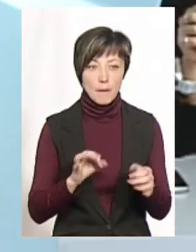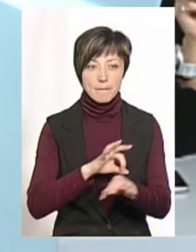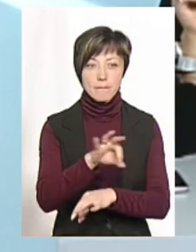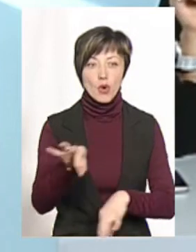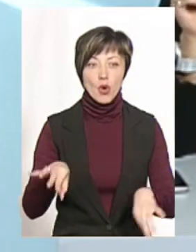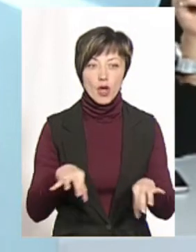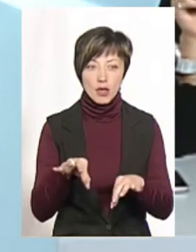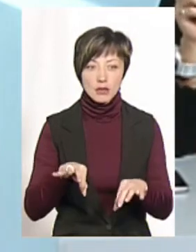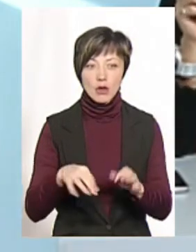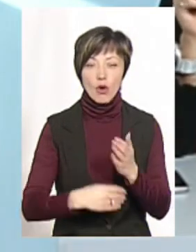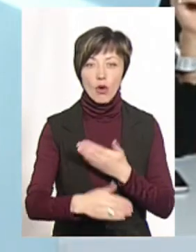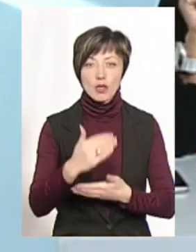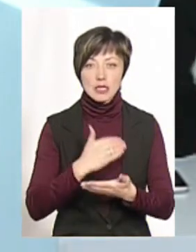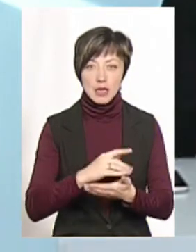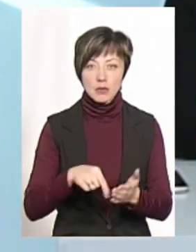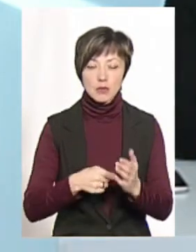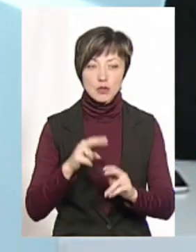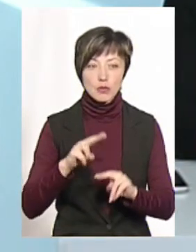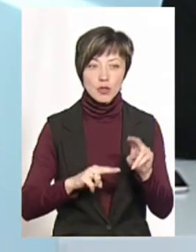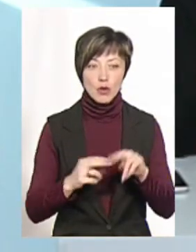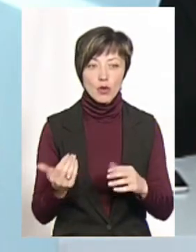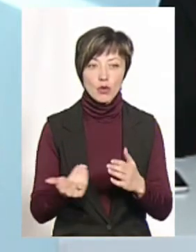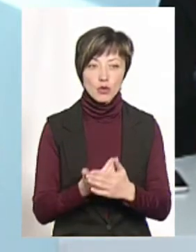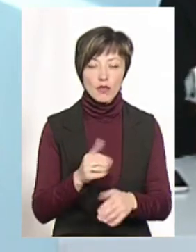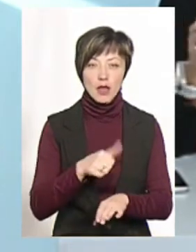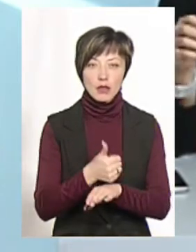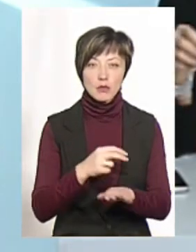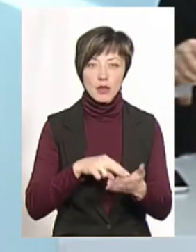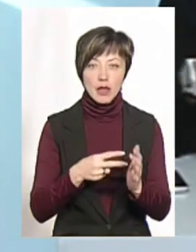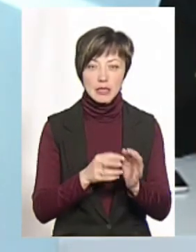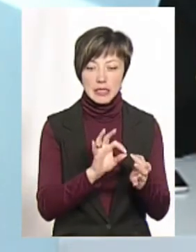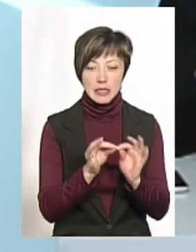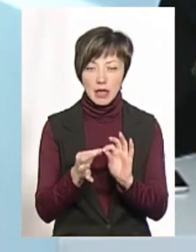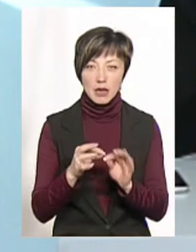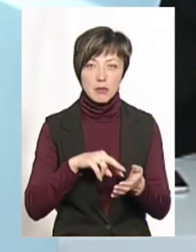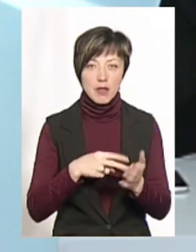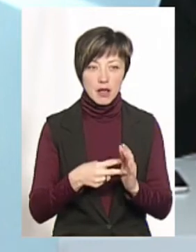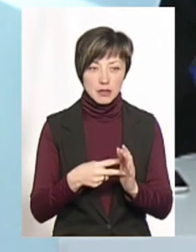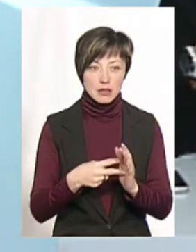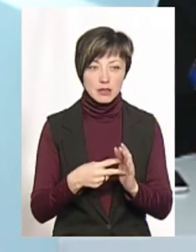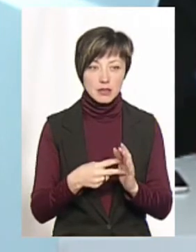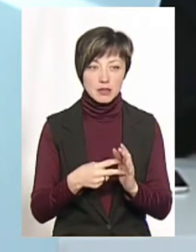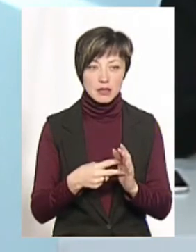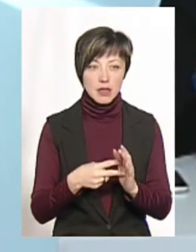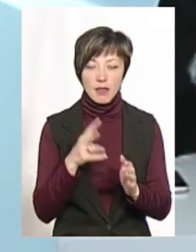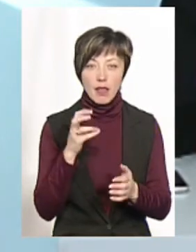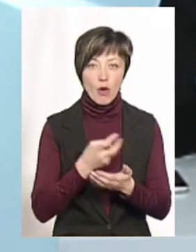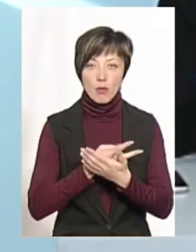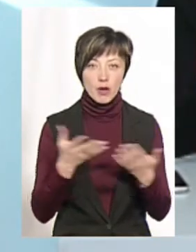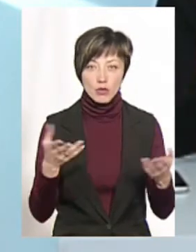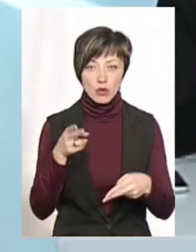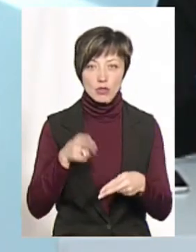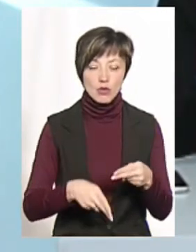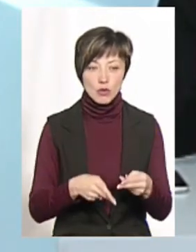проект останній, містобудівний, це оновлення генплану і детальні плани, вони не оприлюднені,